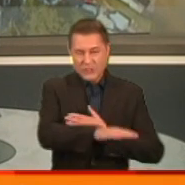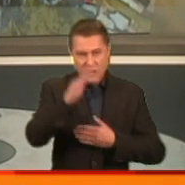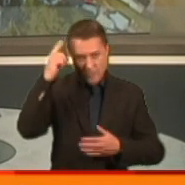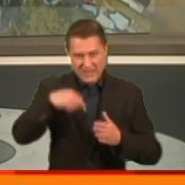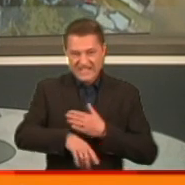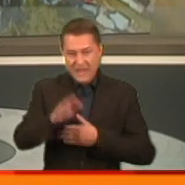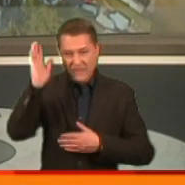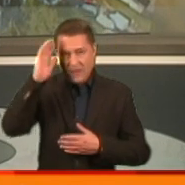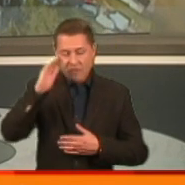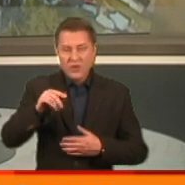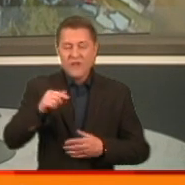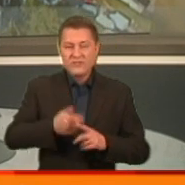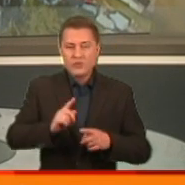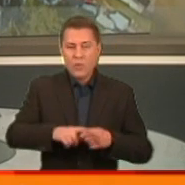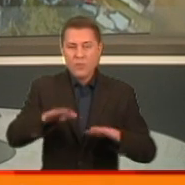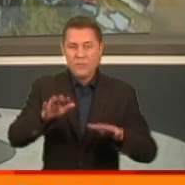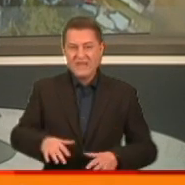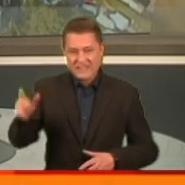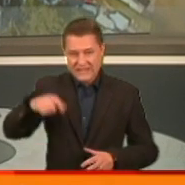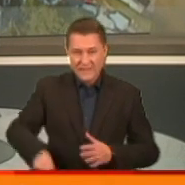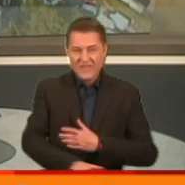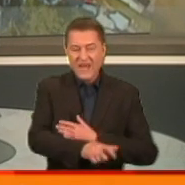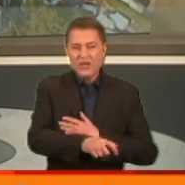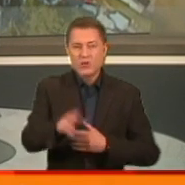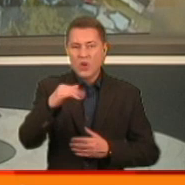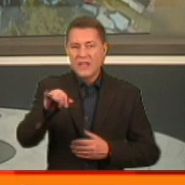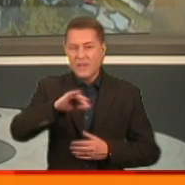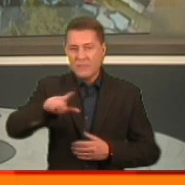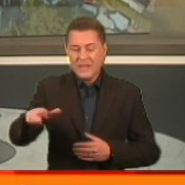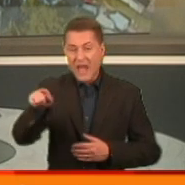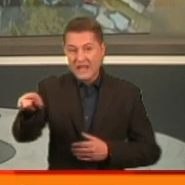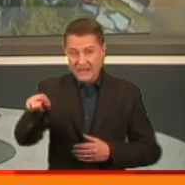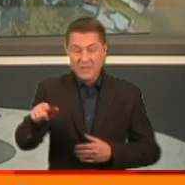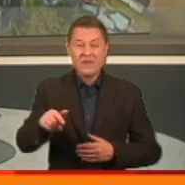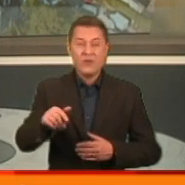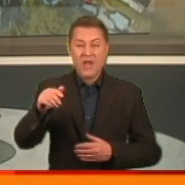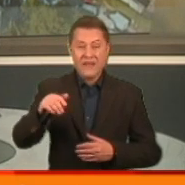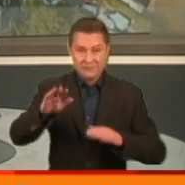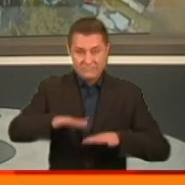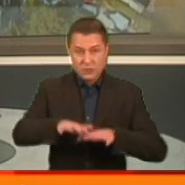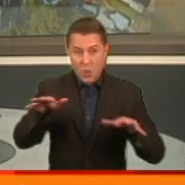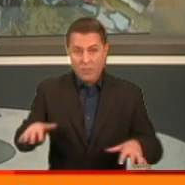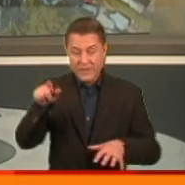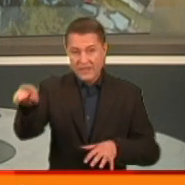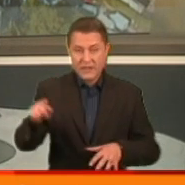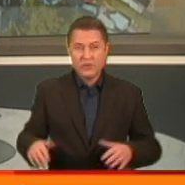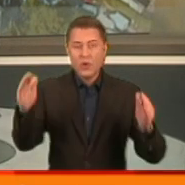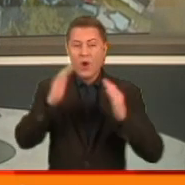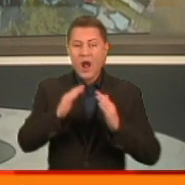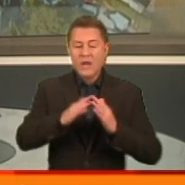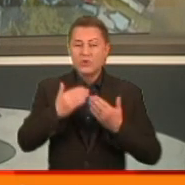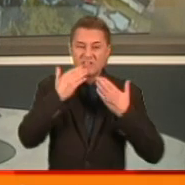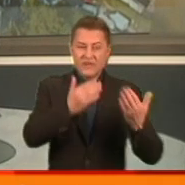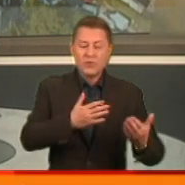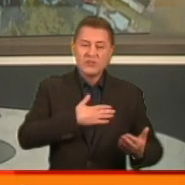давно в цьому місті загнано під землю річку Либідь. І тепер вона топить їхню хату. У Вічі родина звернулася по допомогу до